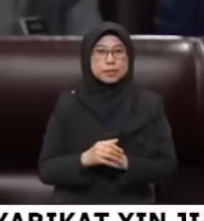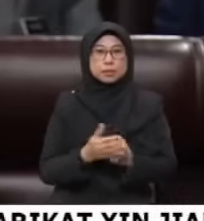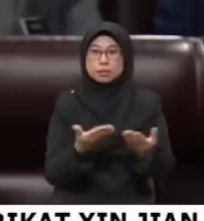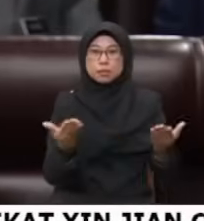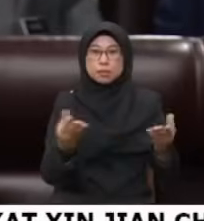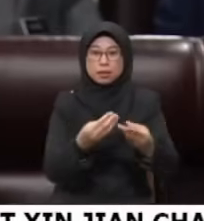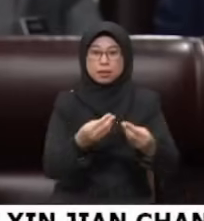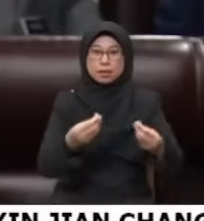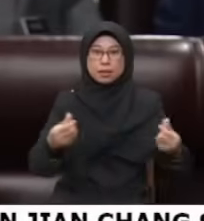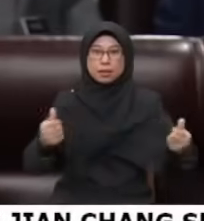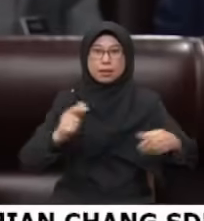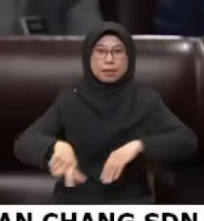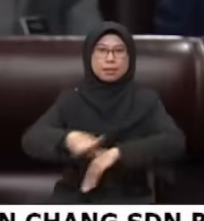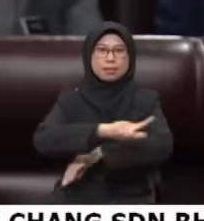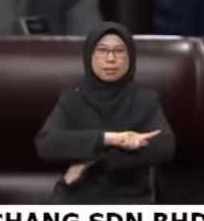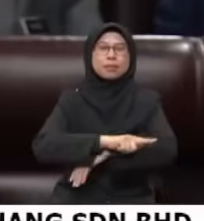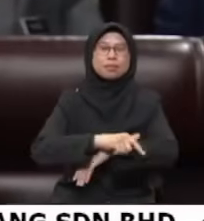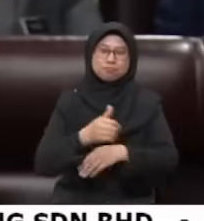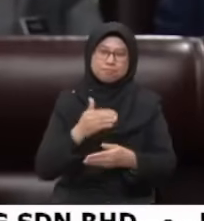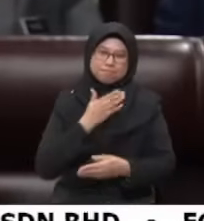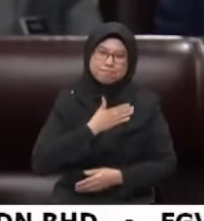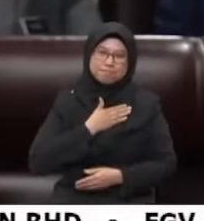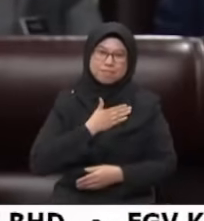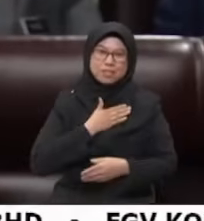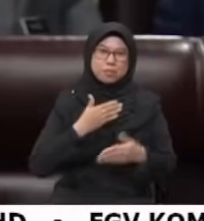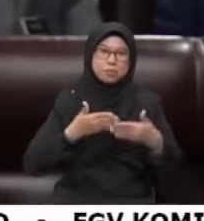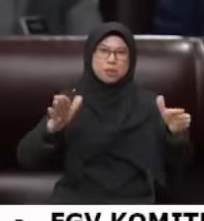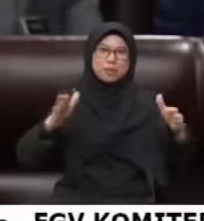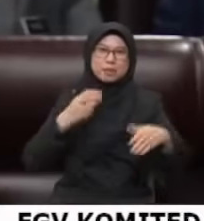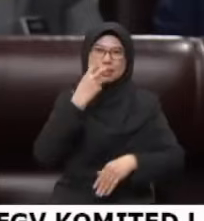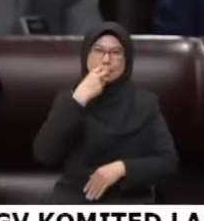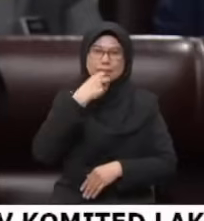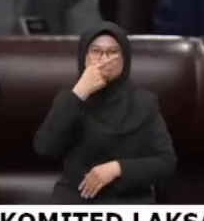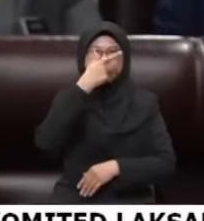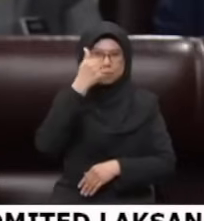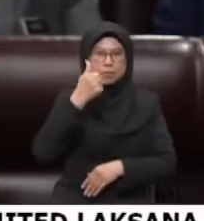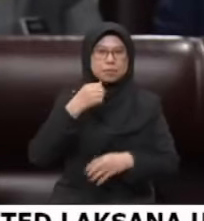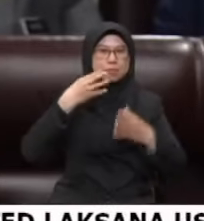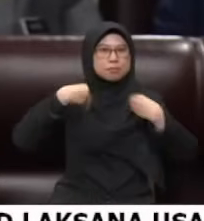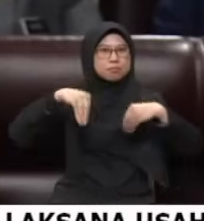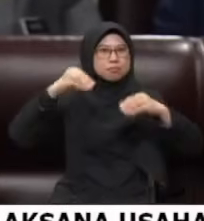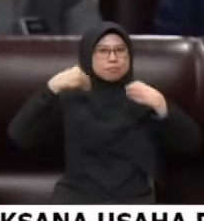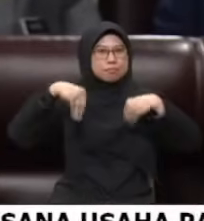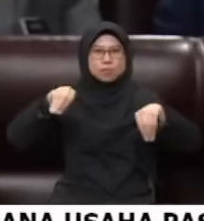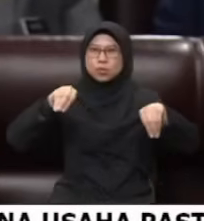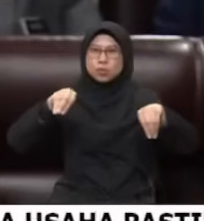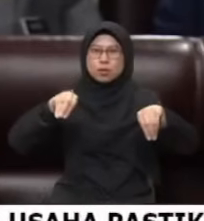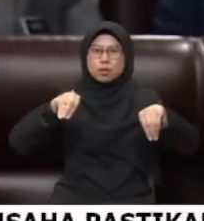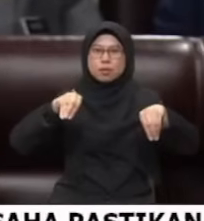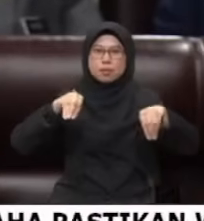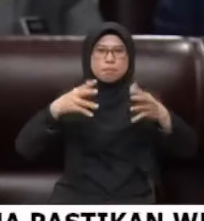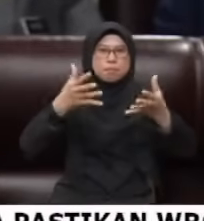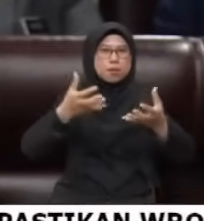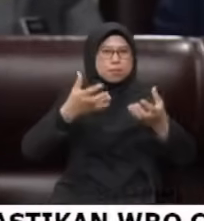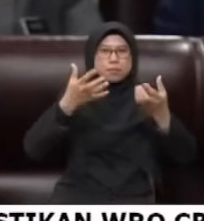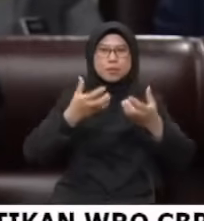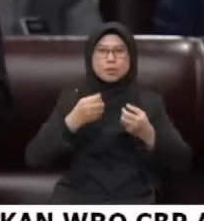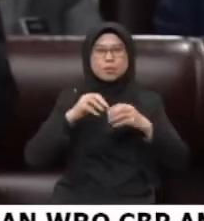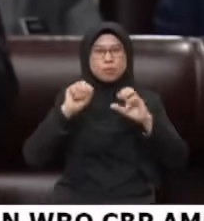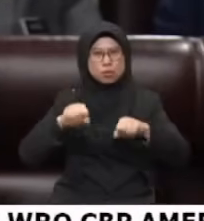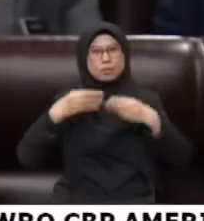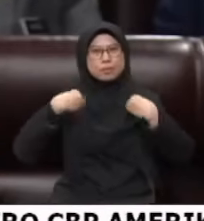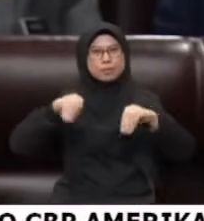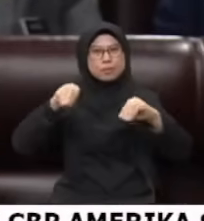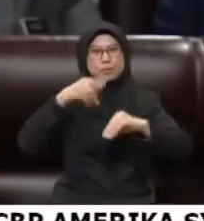tanah ada ladang Tolong buka ladang las bab pasarannya itu begitu meluas dan terjamin ini